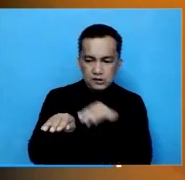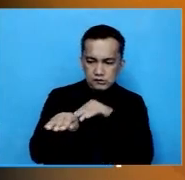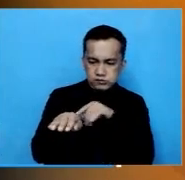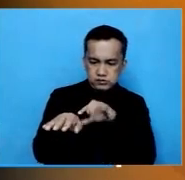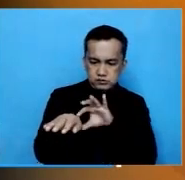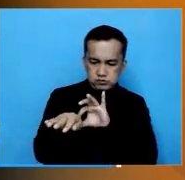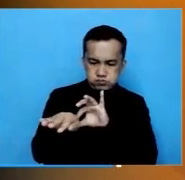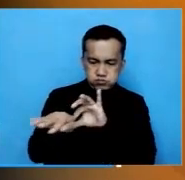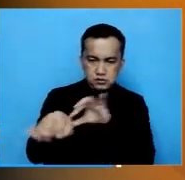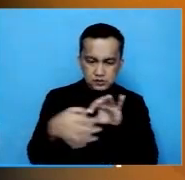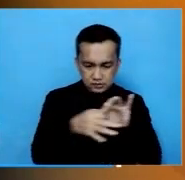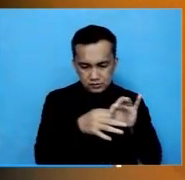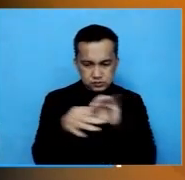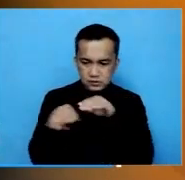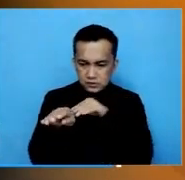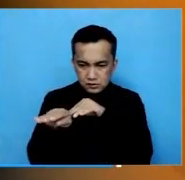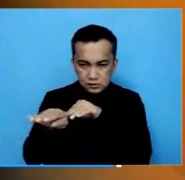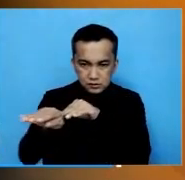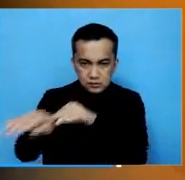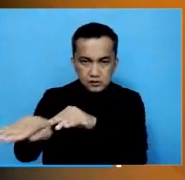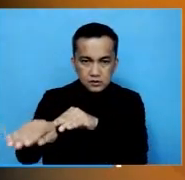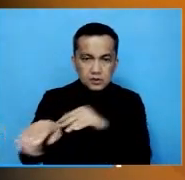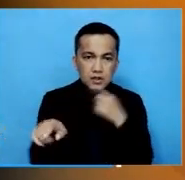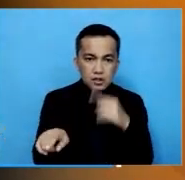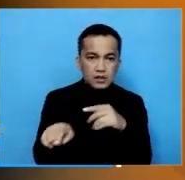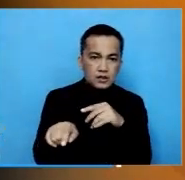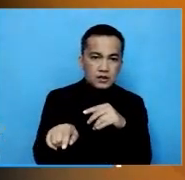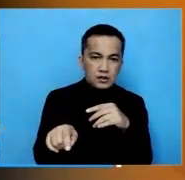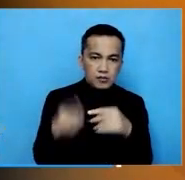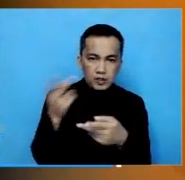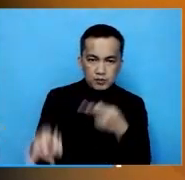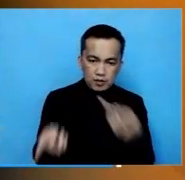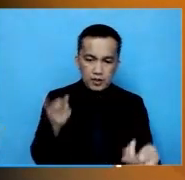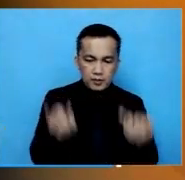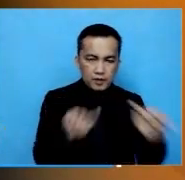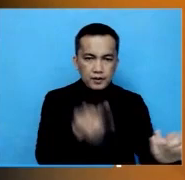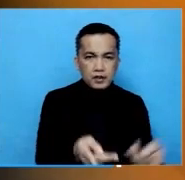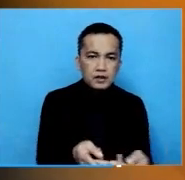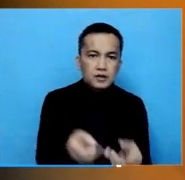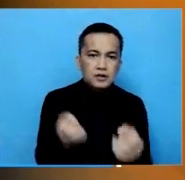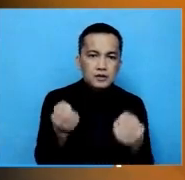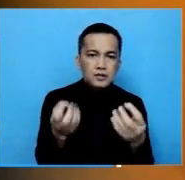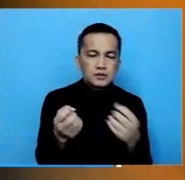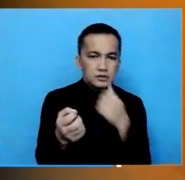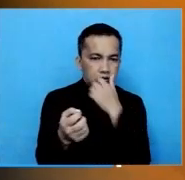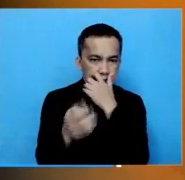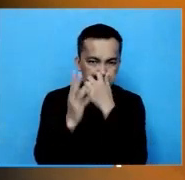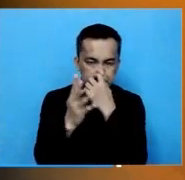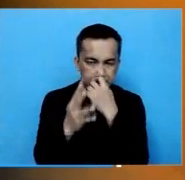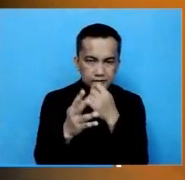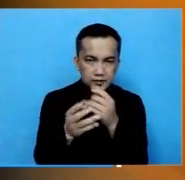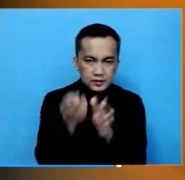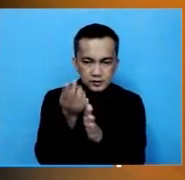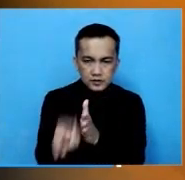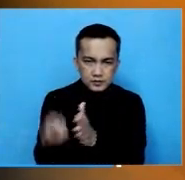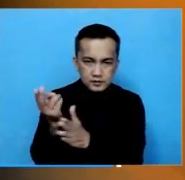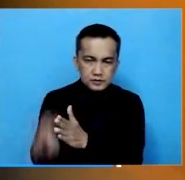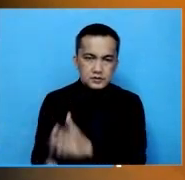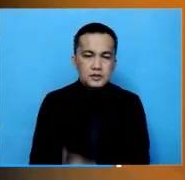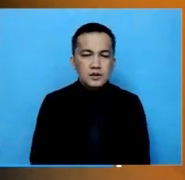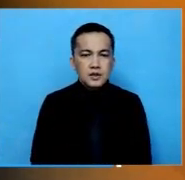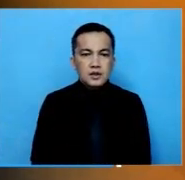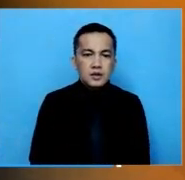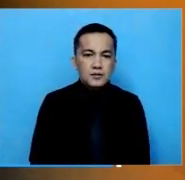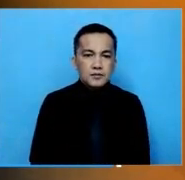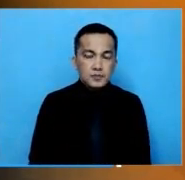China. Ang mga nakahandusay na yan, ilan lamang sa 40 nakikipaglibing. Pero sa gitna